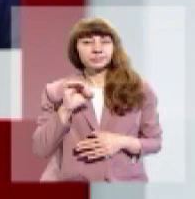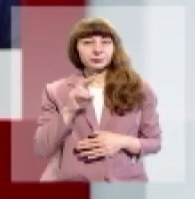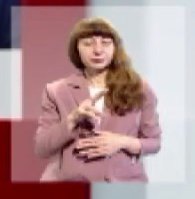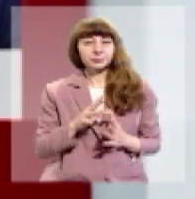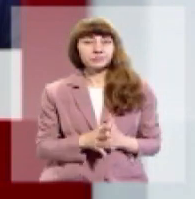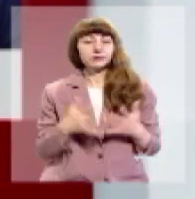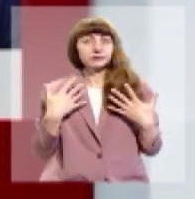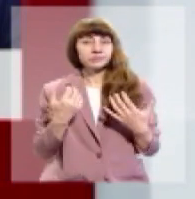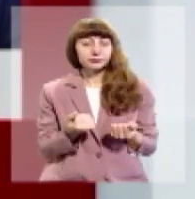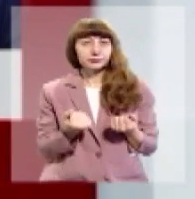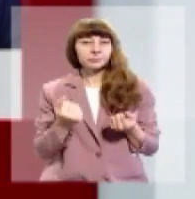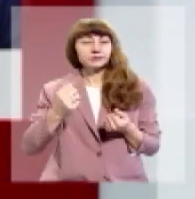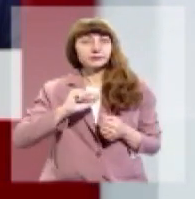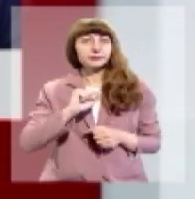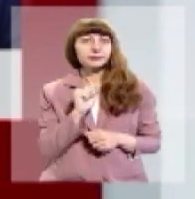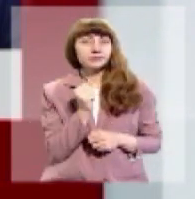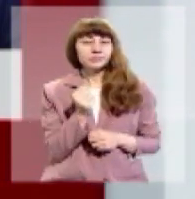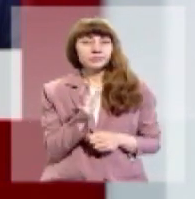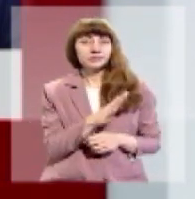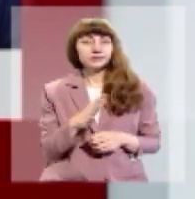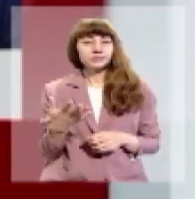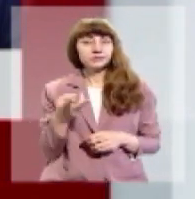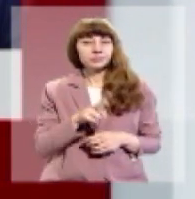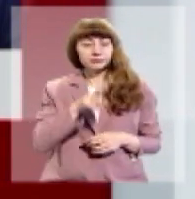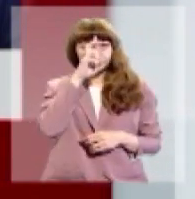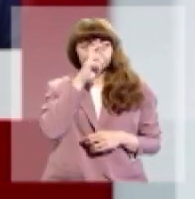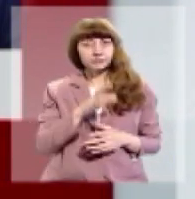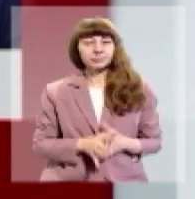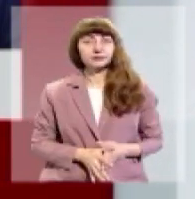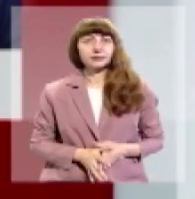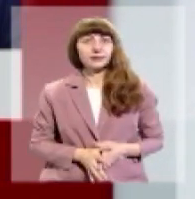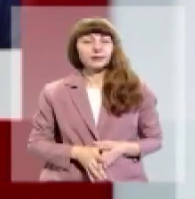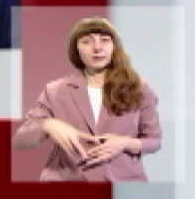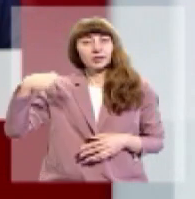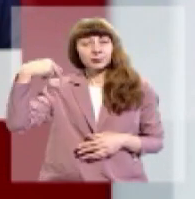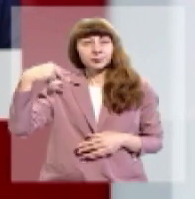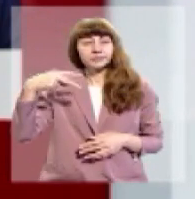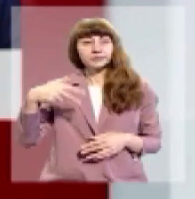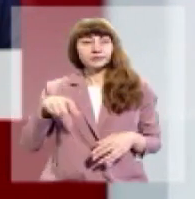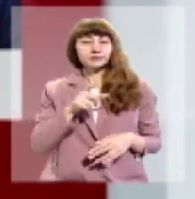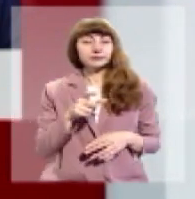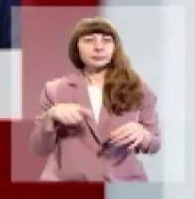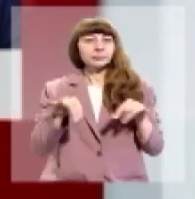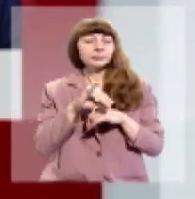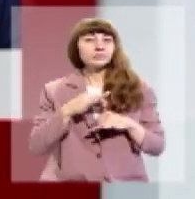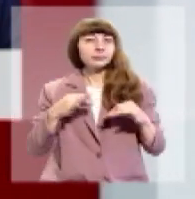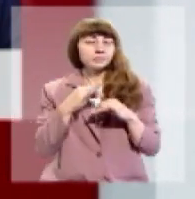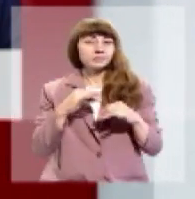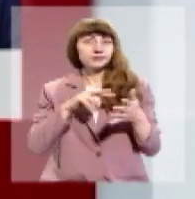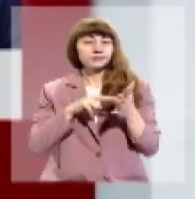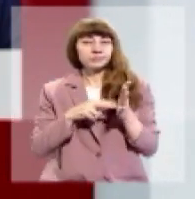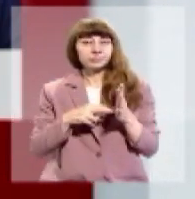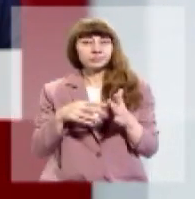пайдалану және сауда-экономикалық ықпалдастық мәселелері жөніндегі уағдаластықтардың жүзеге асырылу барысын талқылады.